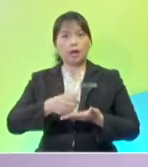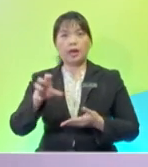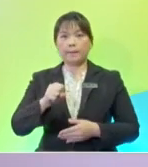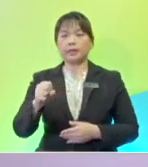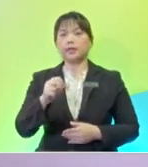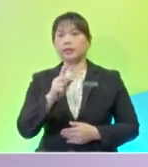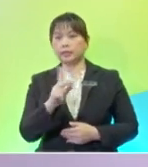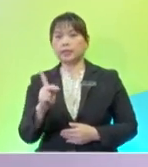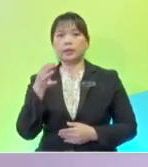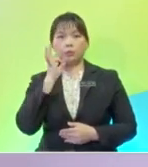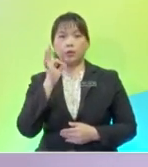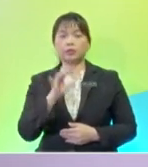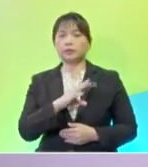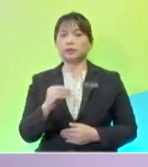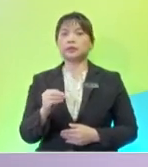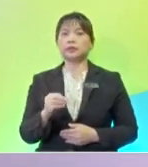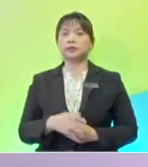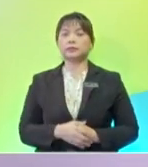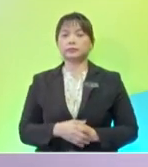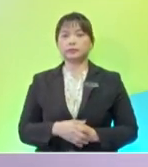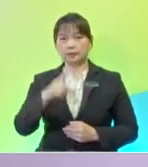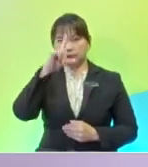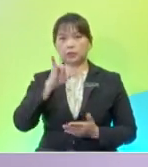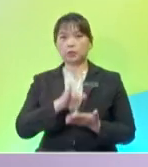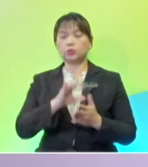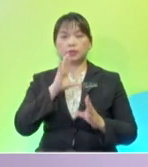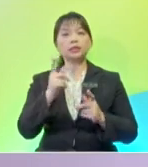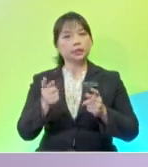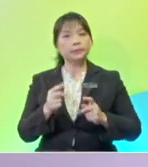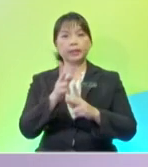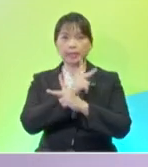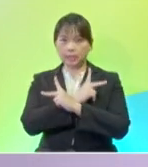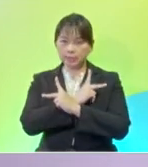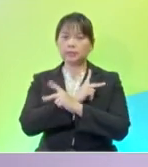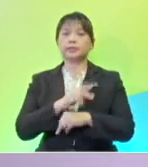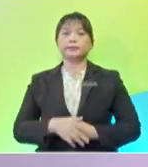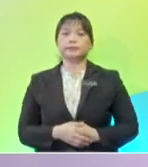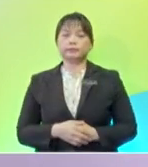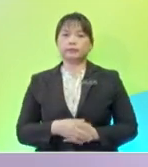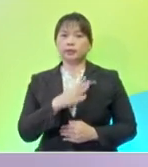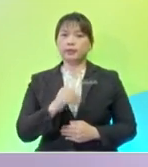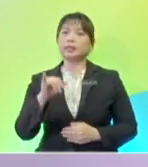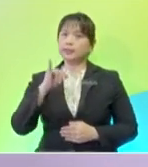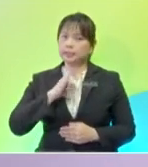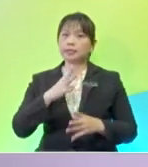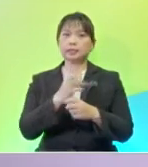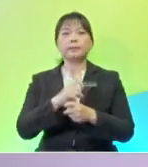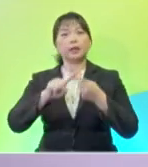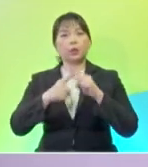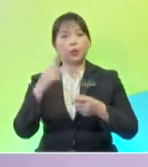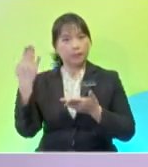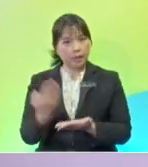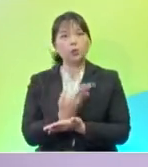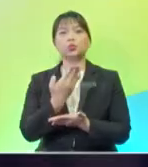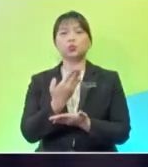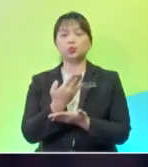Terima kasih karena membantu saya jadi tidak langsung saya mendapat kawan baru oke itulah